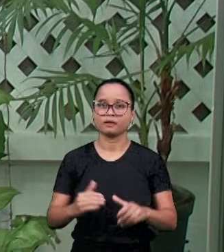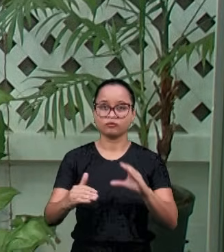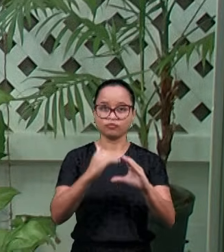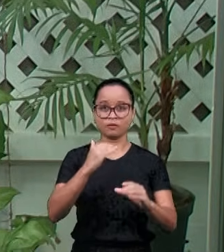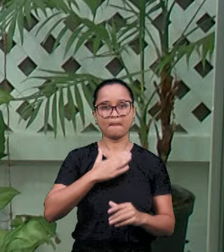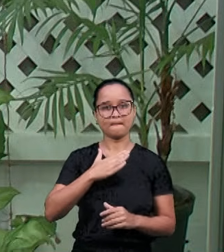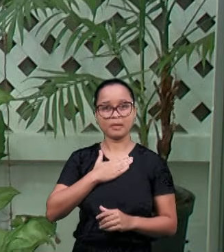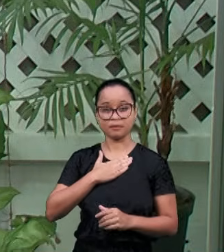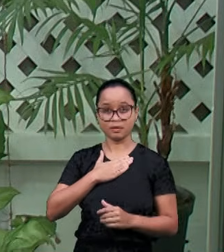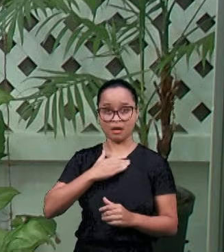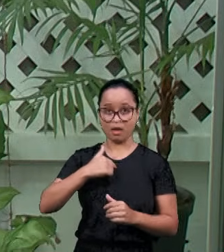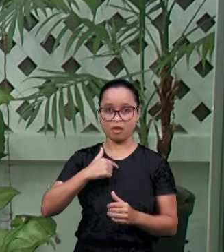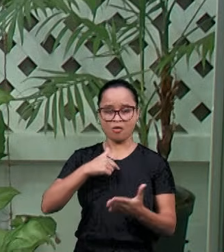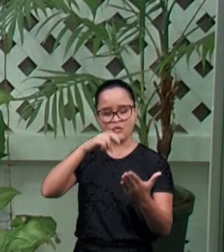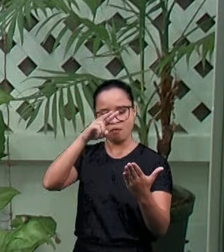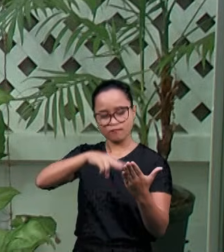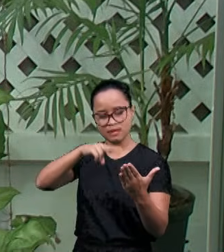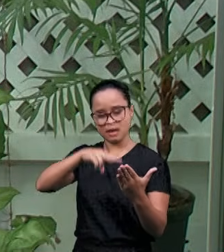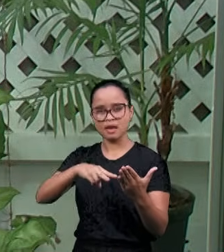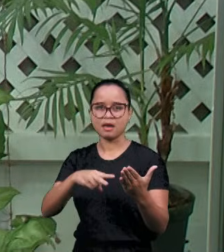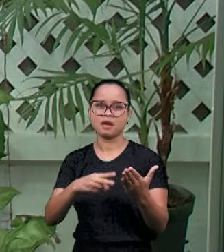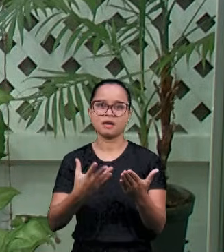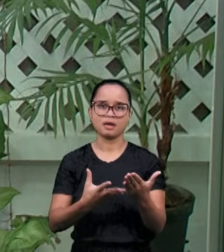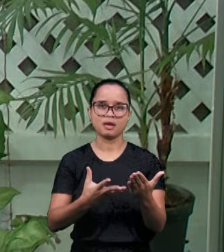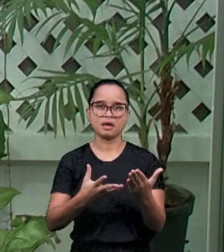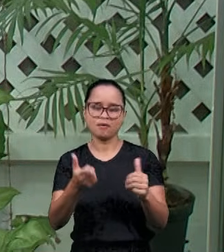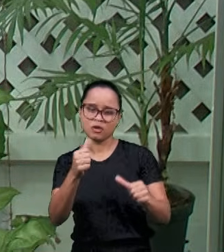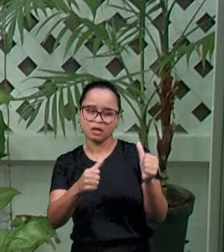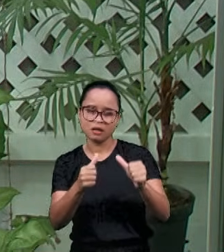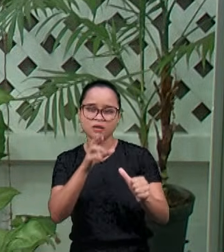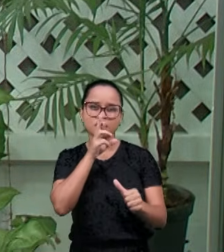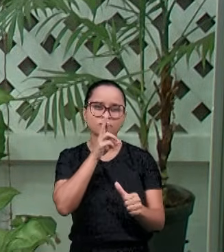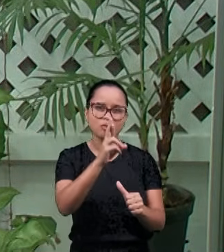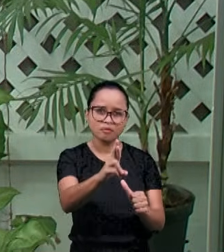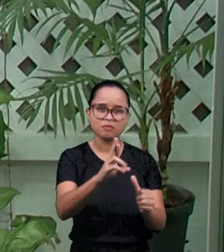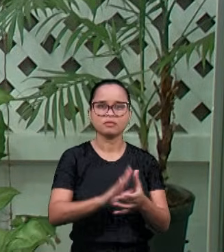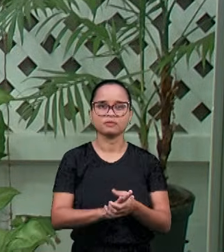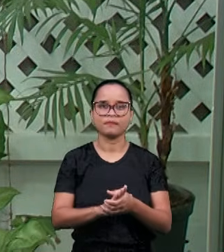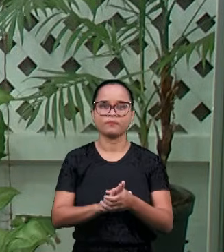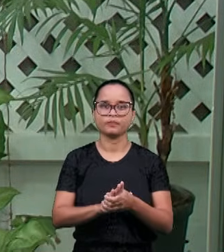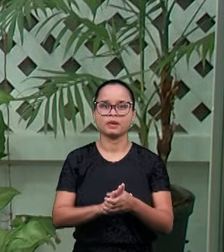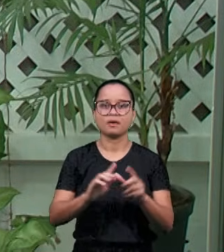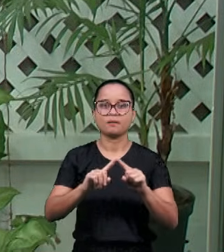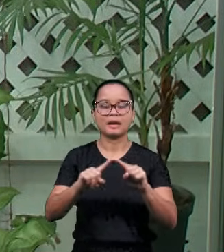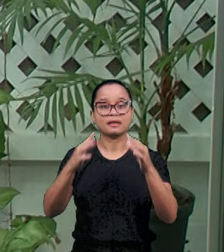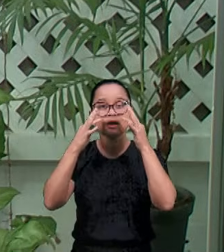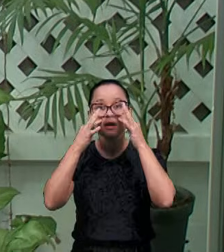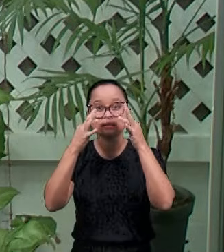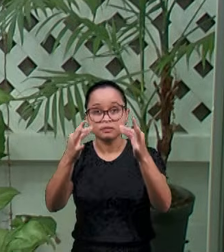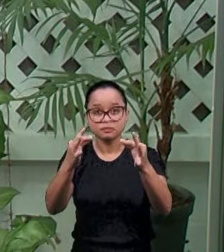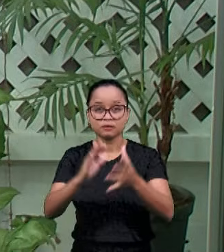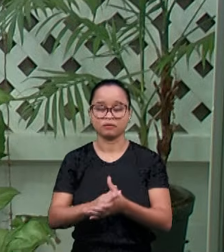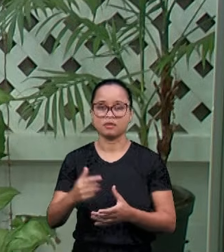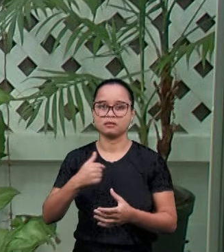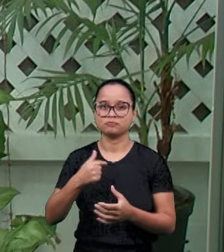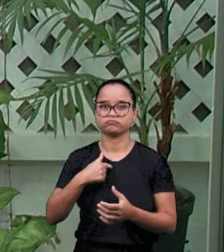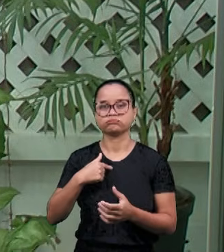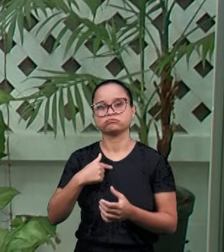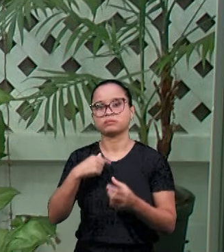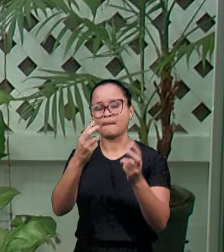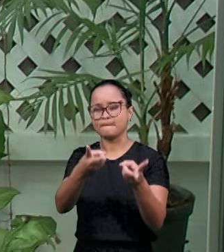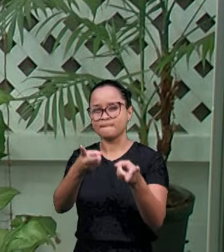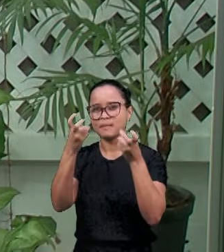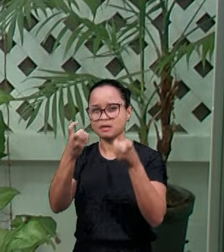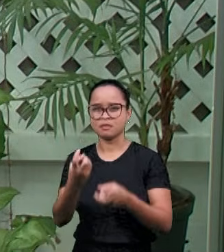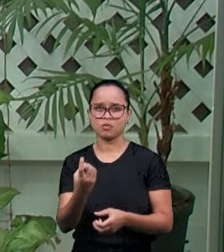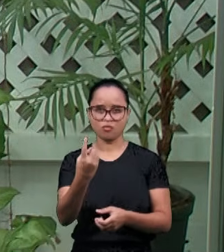qui arrivent à moi afin que j'évalue, donc je donne les réponses, mais j'observe une chose, c'est